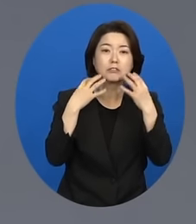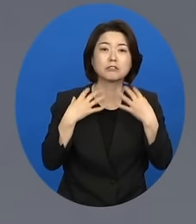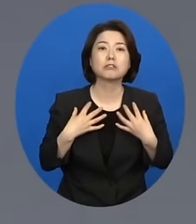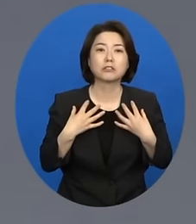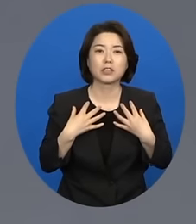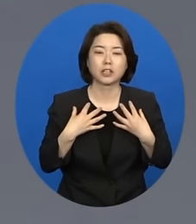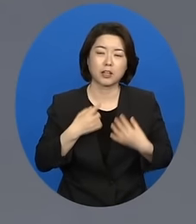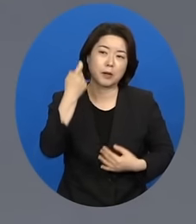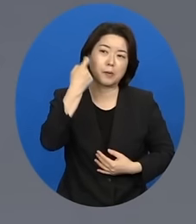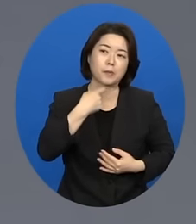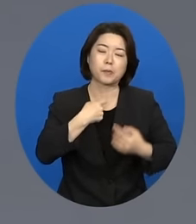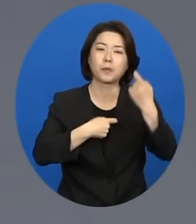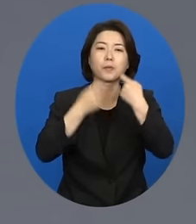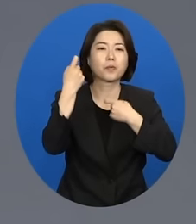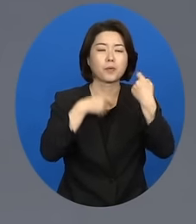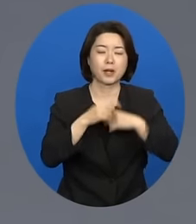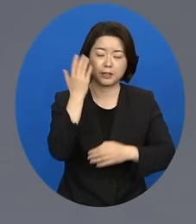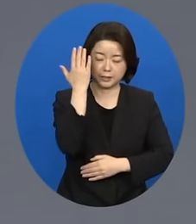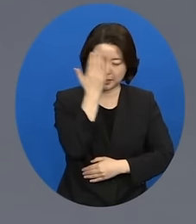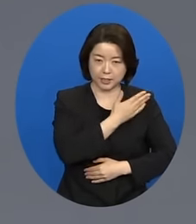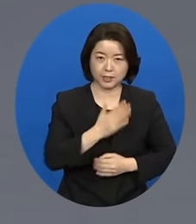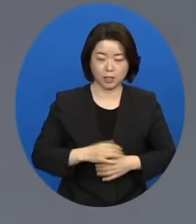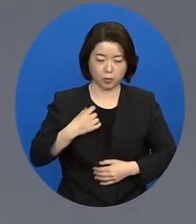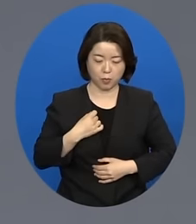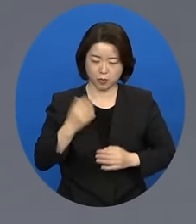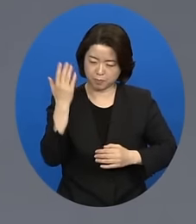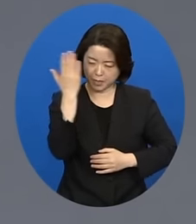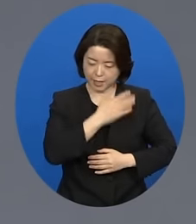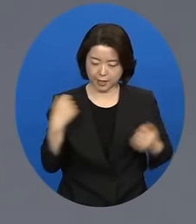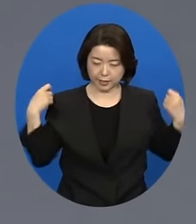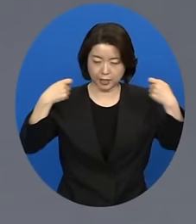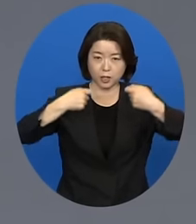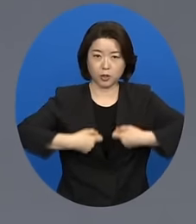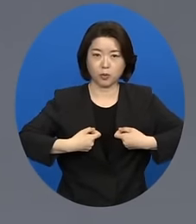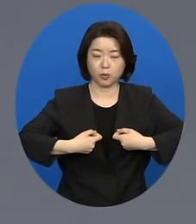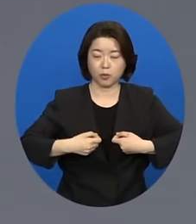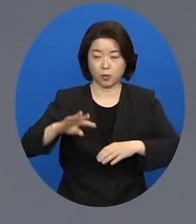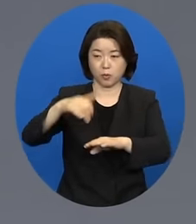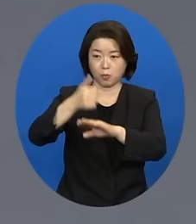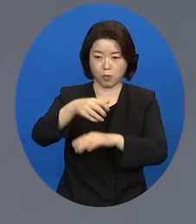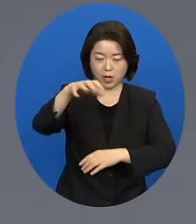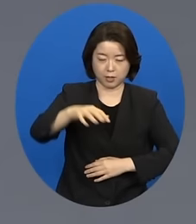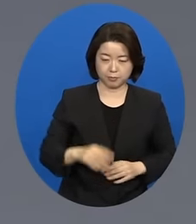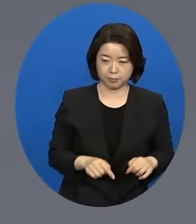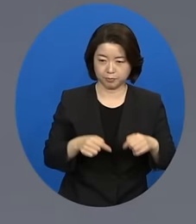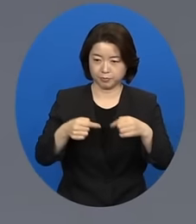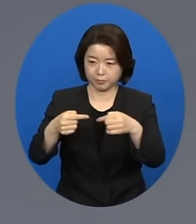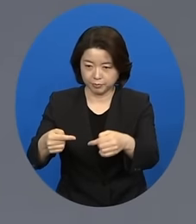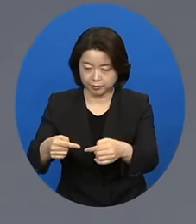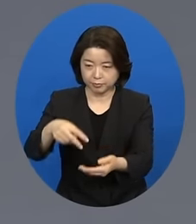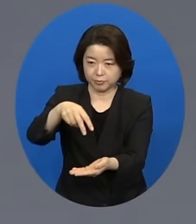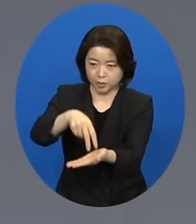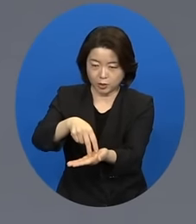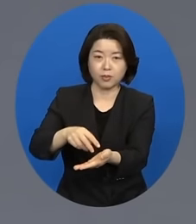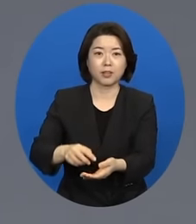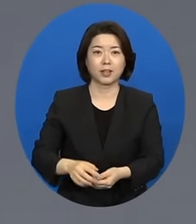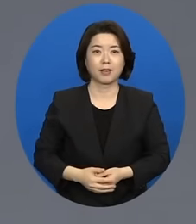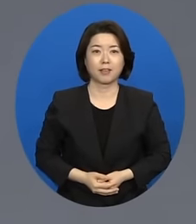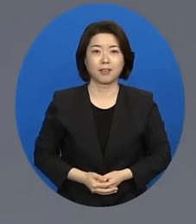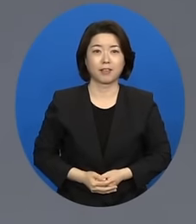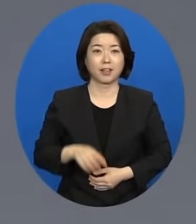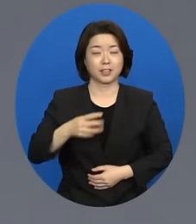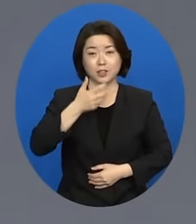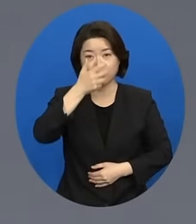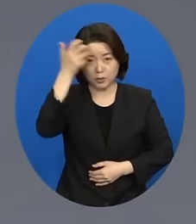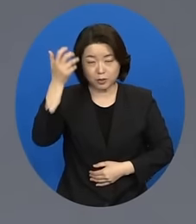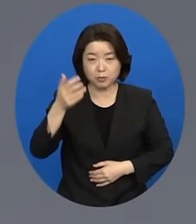길었었는데 수염을 다 깎고 옷을 갈아입고 바로의 앞에 서게 되는 거예요. 이 꿈의 해석은